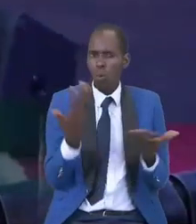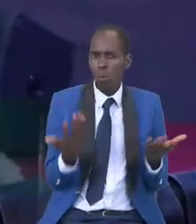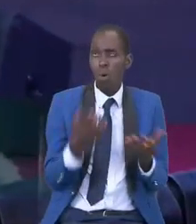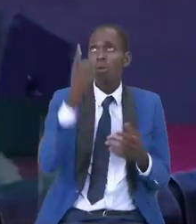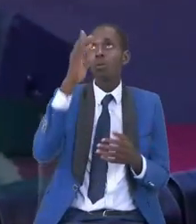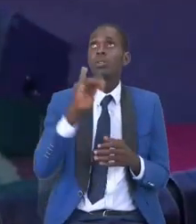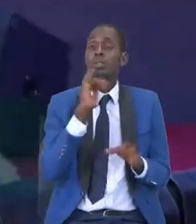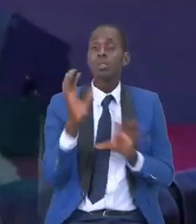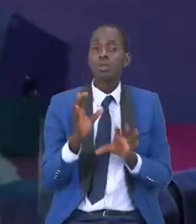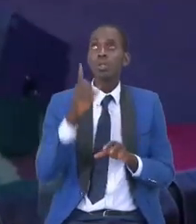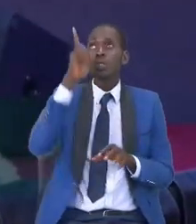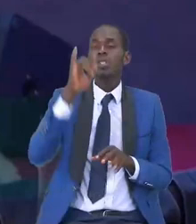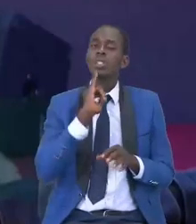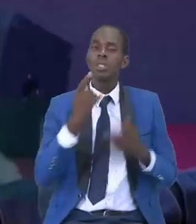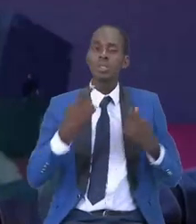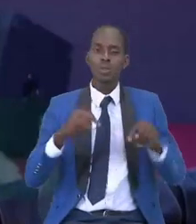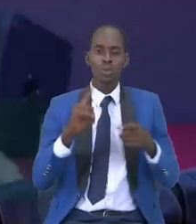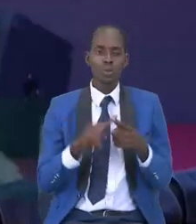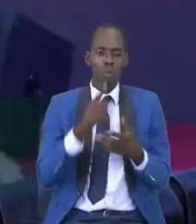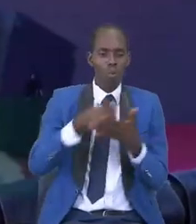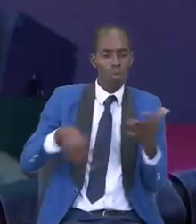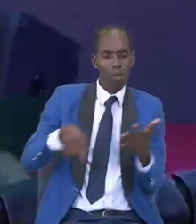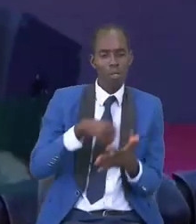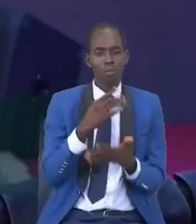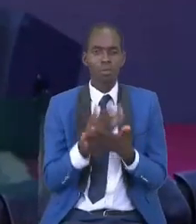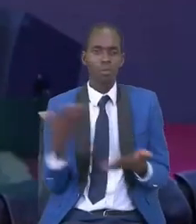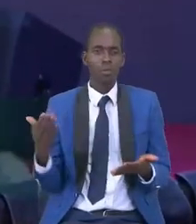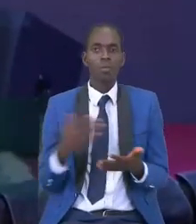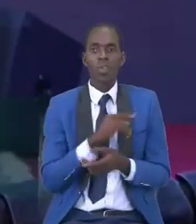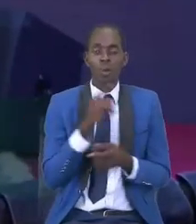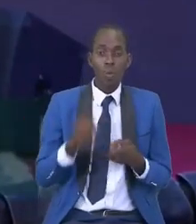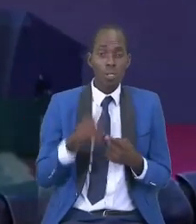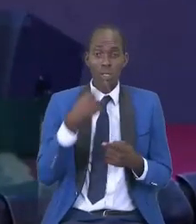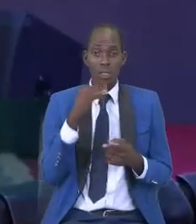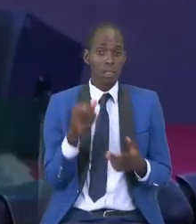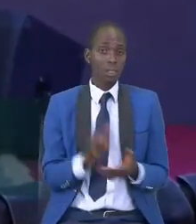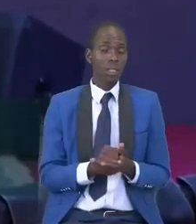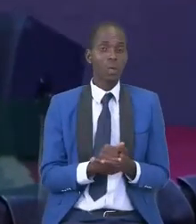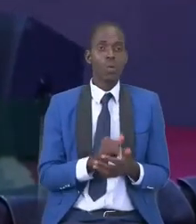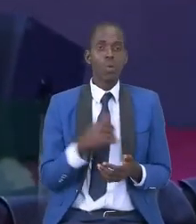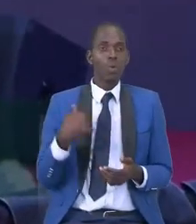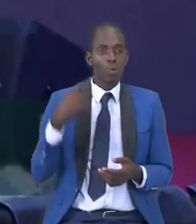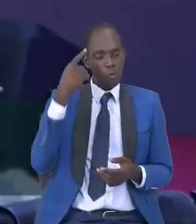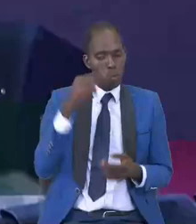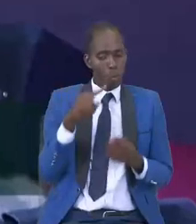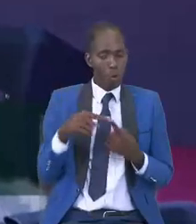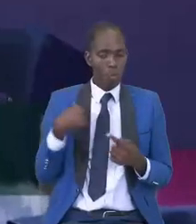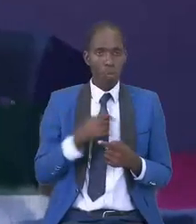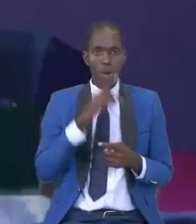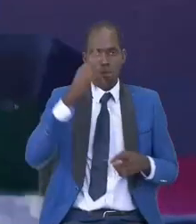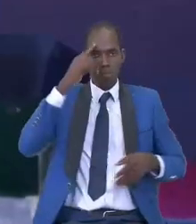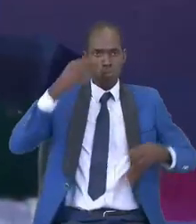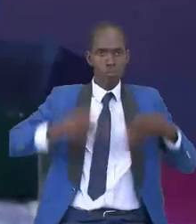fait, il y a quelque chose qu'il essaie de corriger. Et il dit, mais quand nous sommes jugés, nous